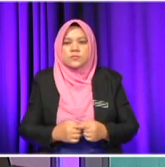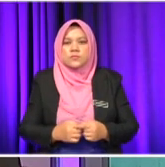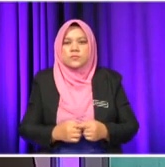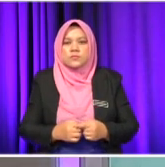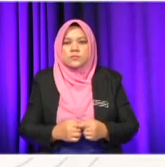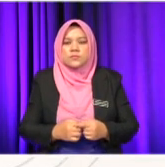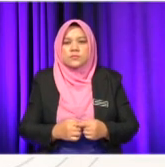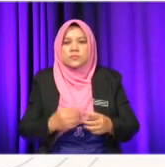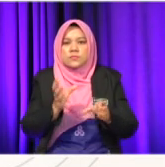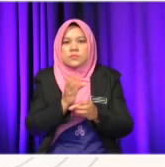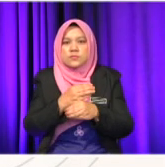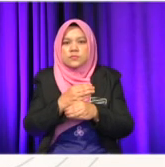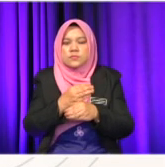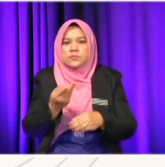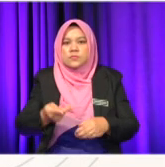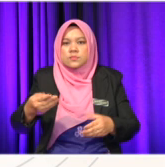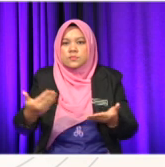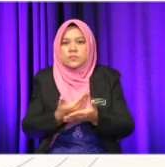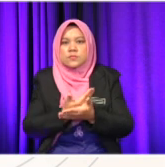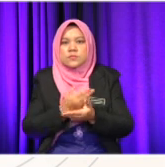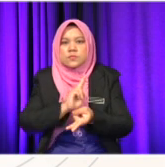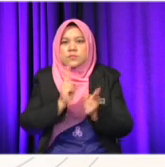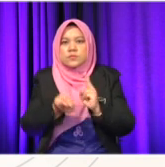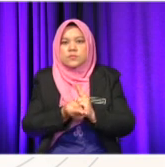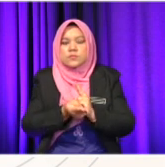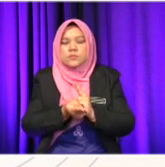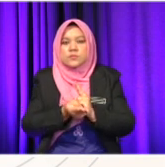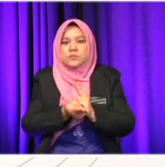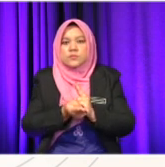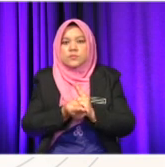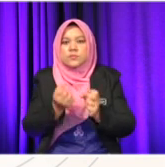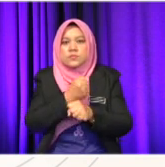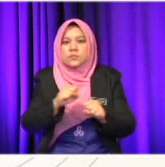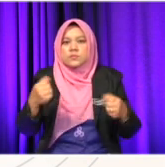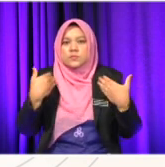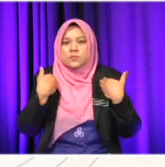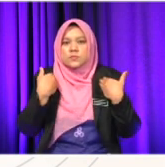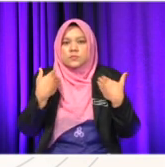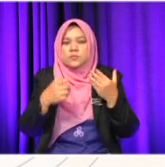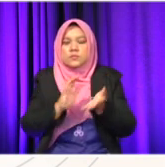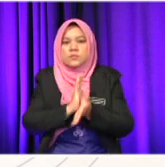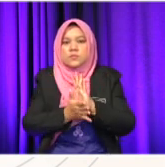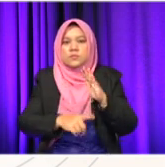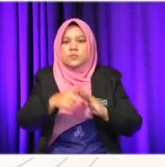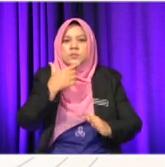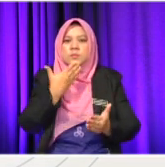mencipta sesuatu produk baru dan mengubah produk jadi ada supaya menjadi lebih baik betul atau salah